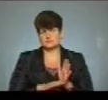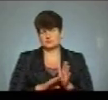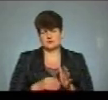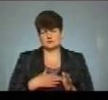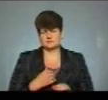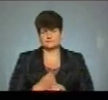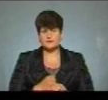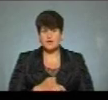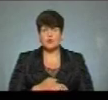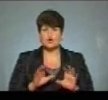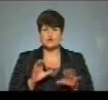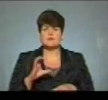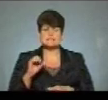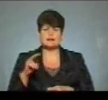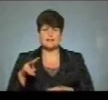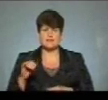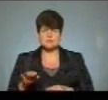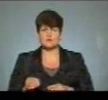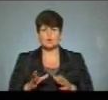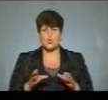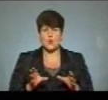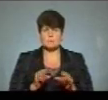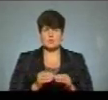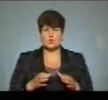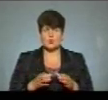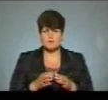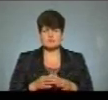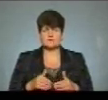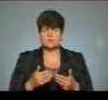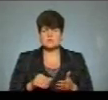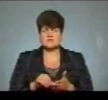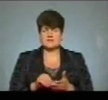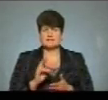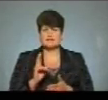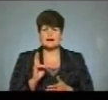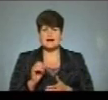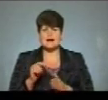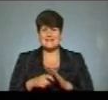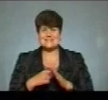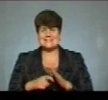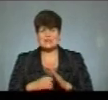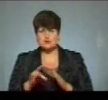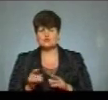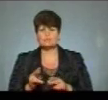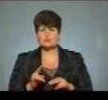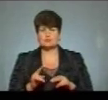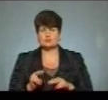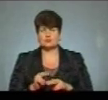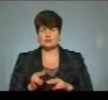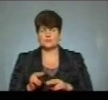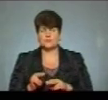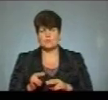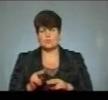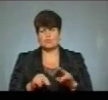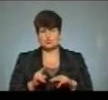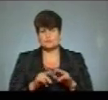Голова Скалецької об'єднаної територіальної громади Петро Савончак звернувся до представників кар'єру, щоб вони збудували об'їзну дорогу через поля. Представник кар'єру